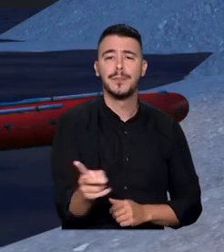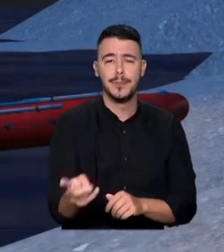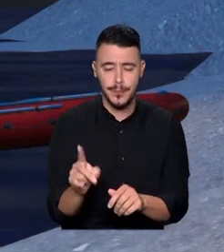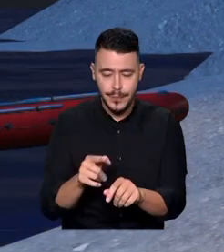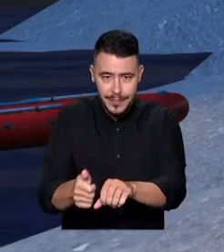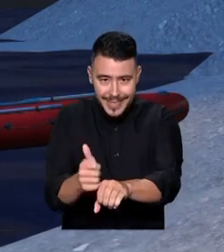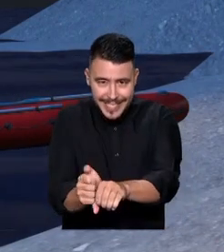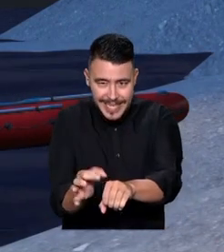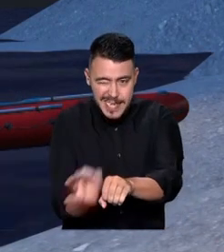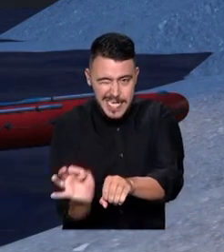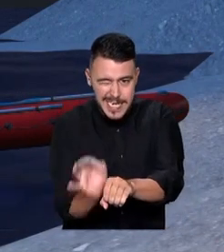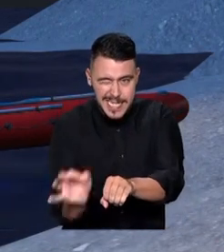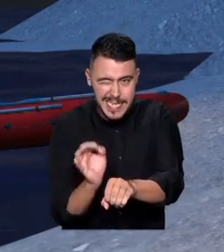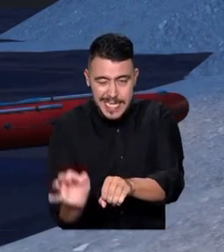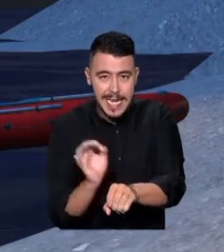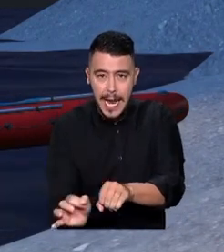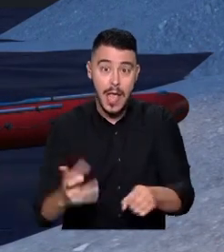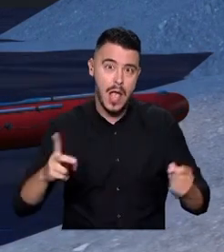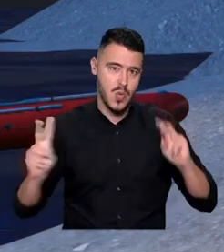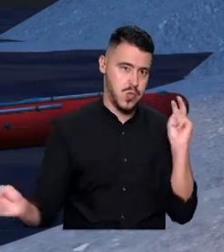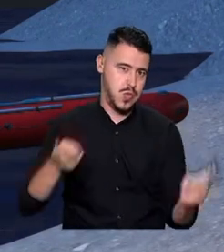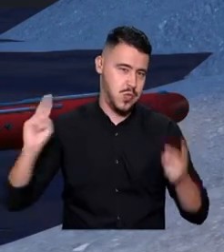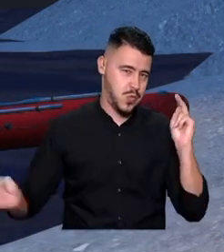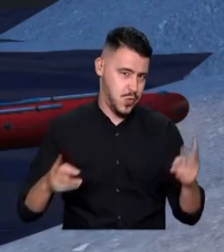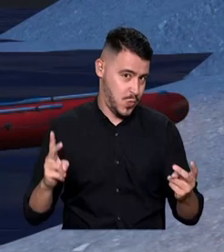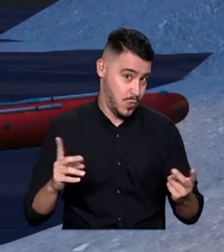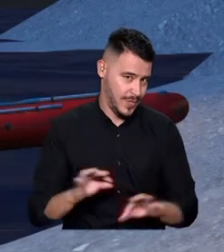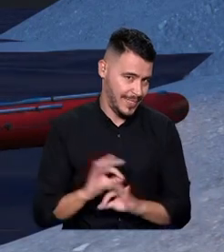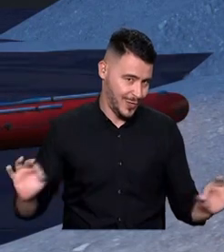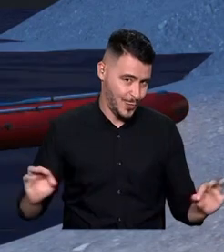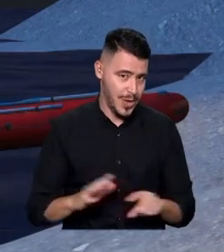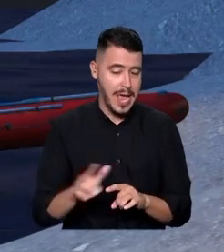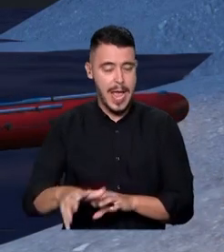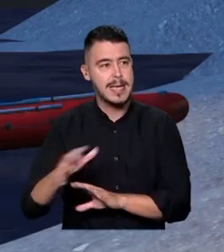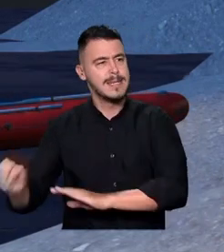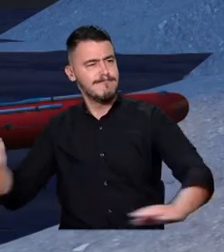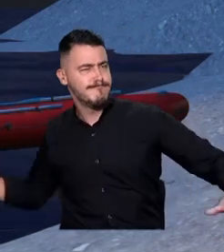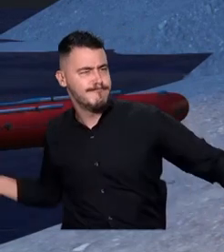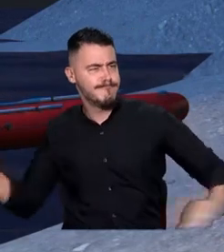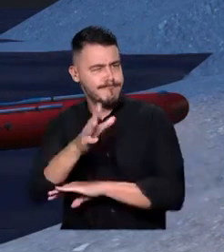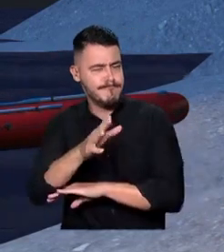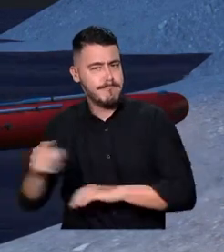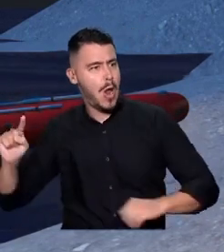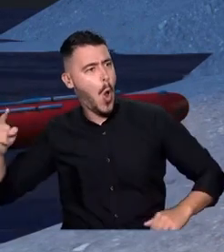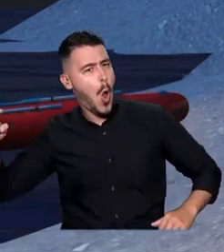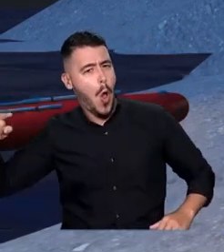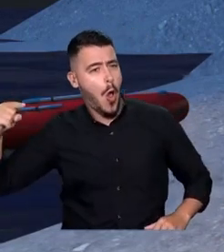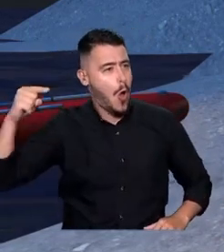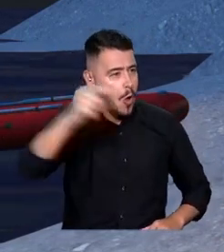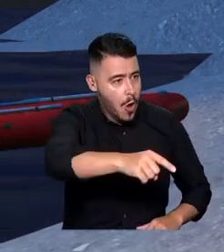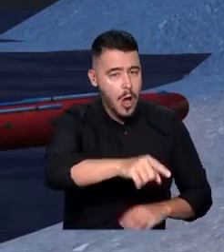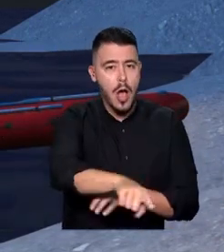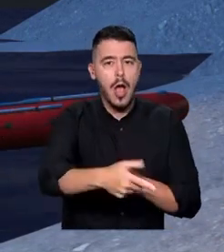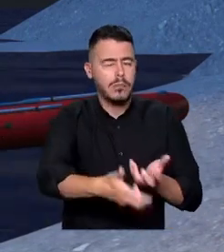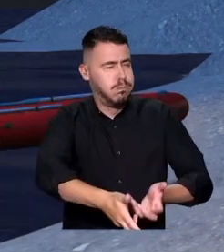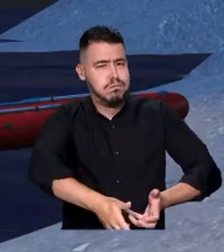γουρούνες, φυσάει και προφανώς κάποια τους φεύγει ή την πετάνε μακριά και φουντώνει το δάσος. Και δεν φουντώνει από